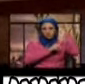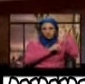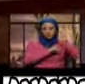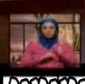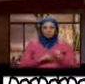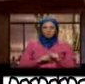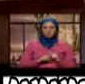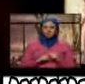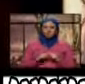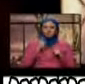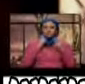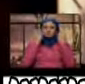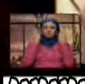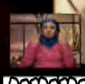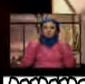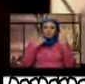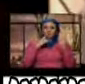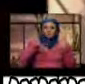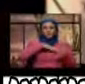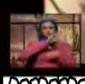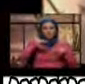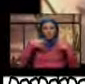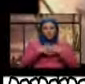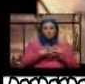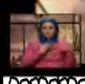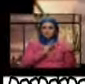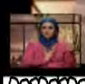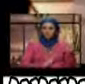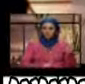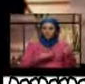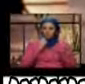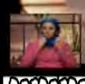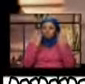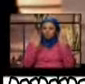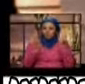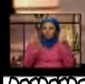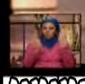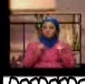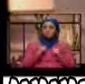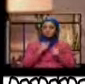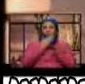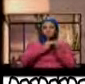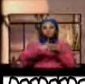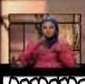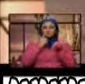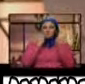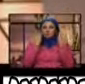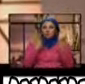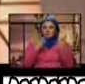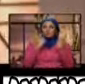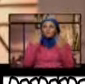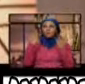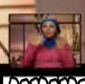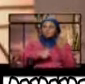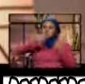الله. اللهم اجعل جمعنا هذا جمعا مرحوما، وتفرقنا من بعده تفرقا معصوما. تقبل صلاتنا وصيامنا